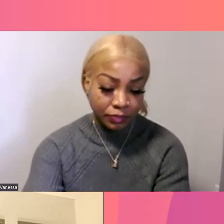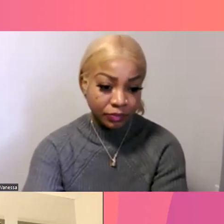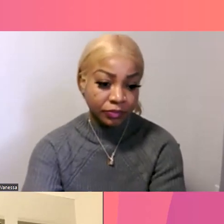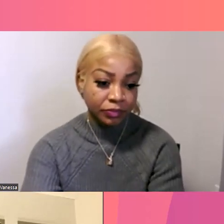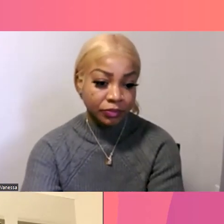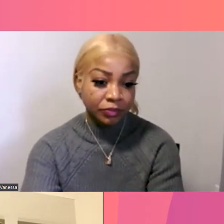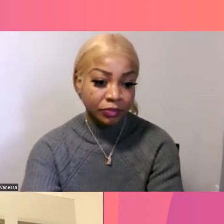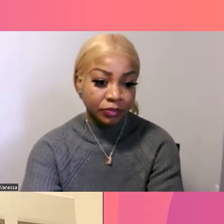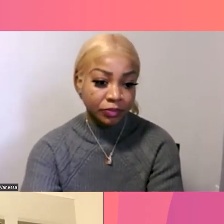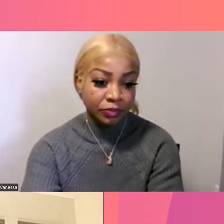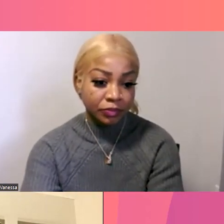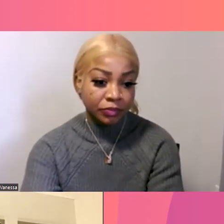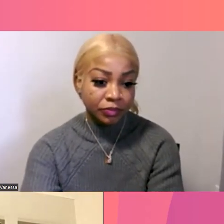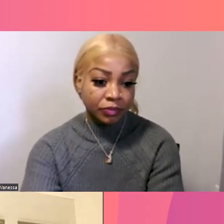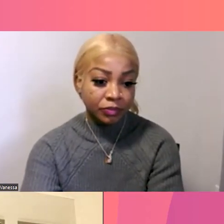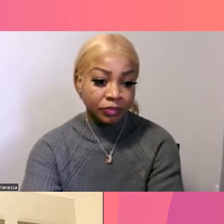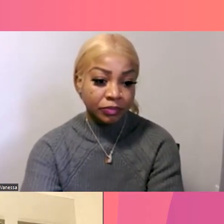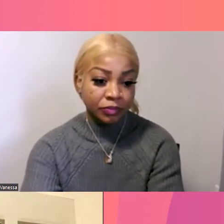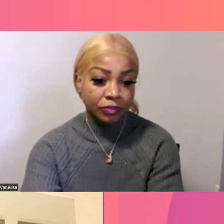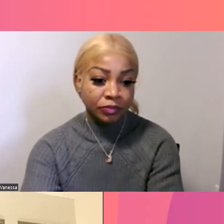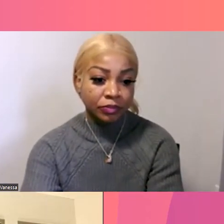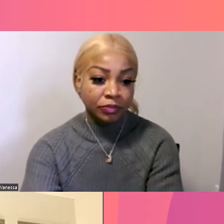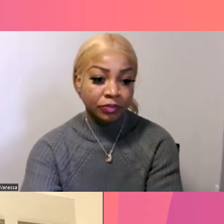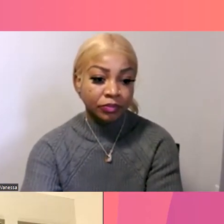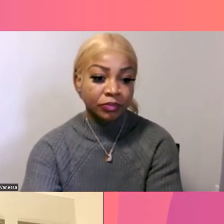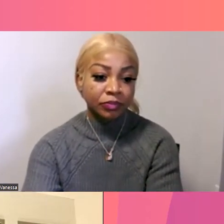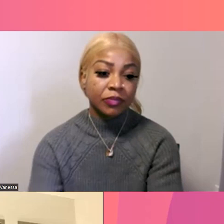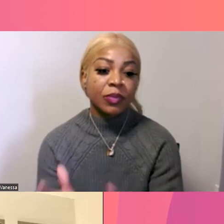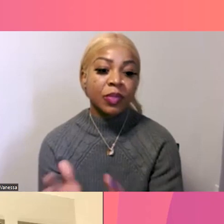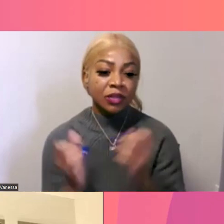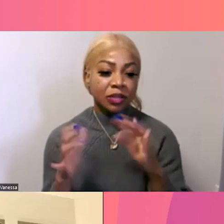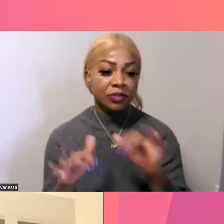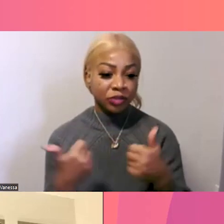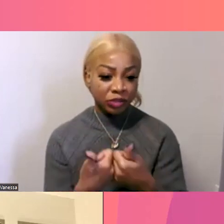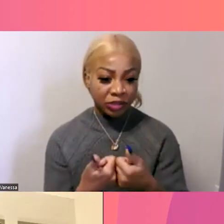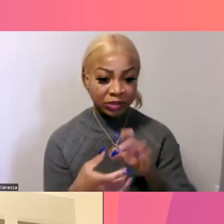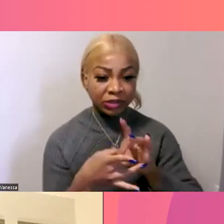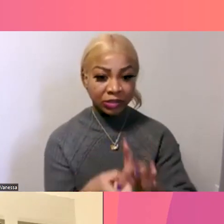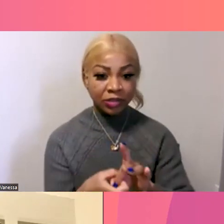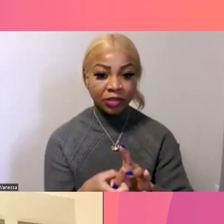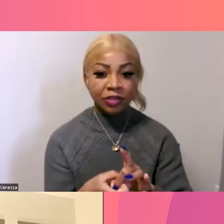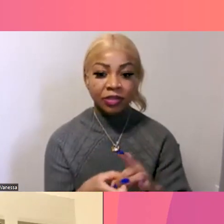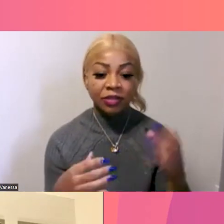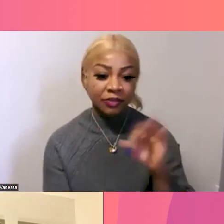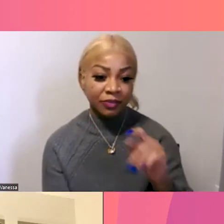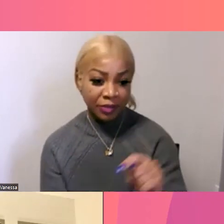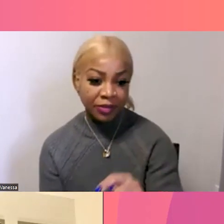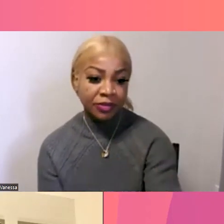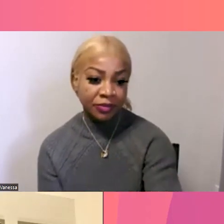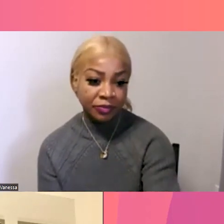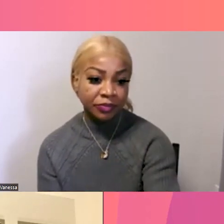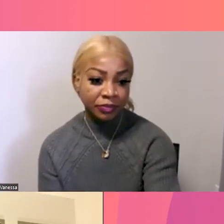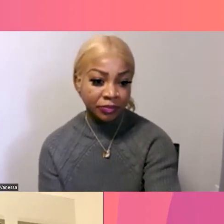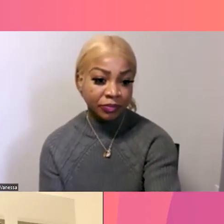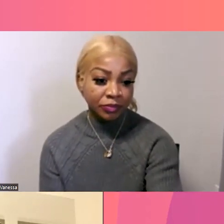neutre? Oui, alors, je crois qu'il y a beaucoup de défis avec l'utilisation du mot gros.